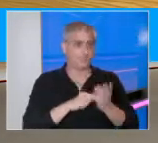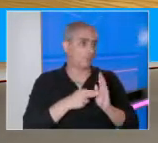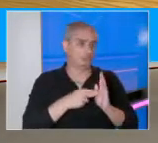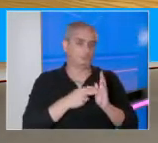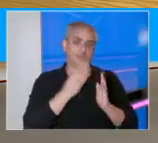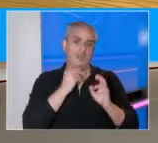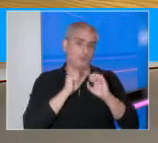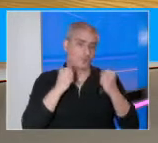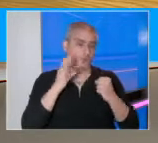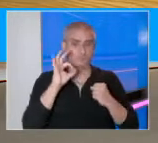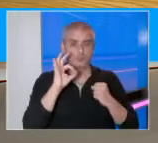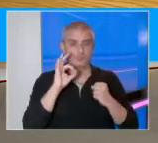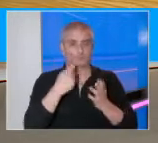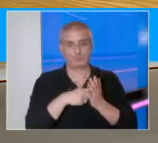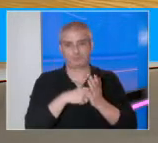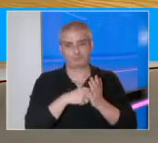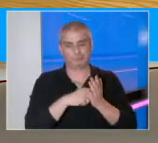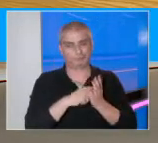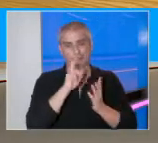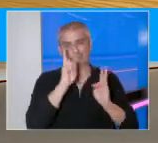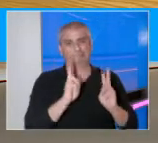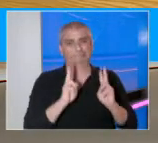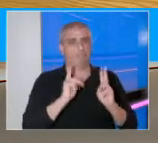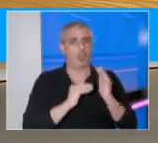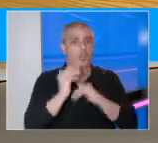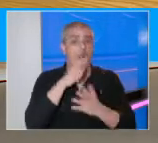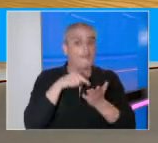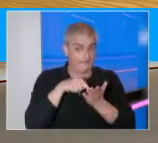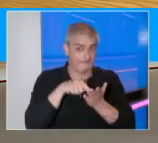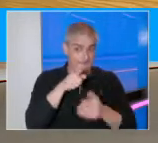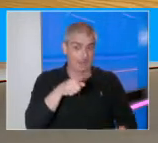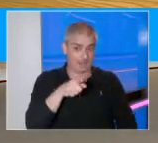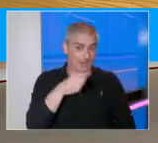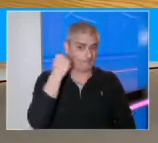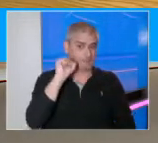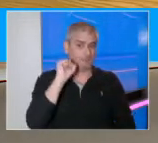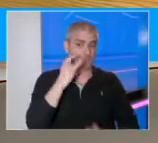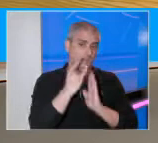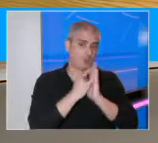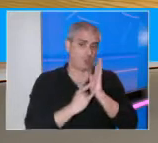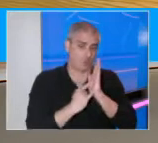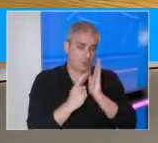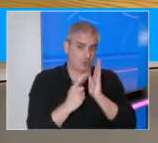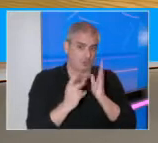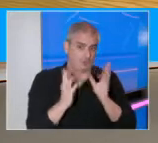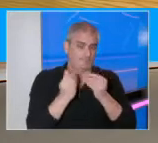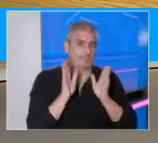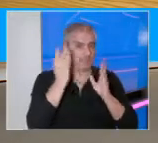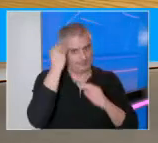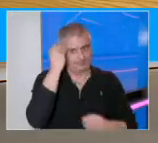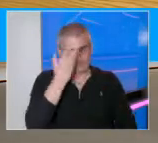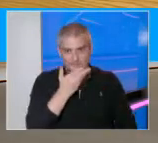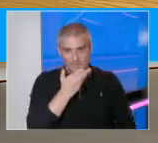החרדים, יהדות התורה, ש"ס, הכנסות האלה לא עלו בגלל שמפרים את ההנחיות עם פתיחת בתי